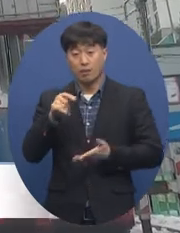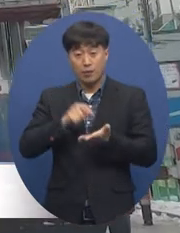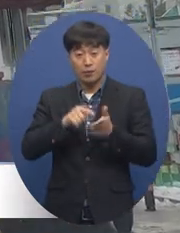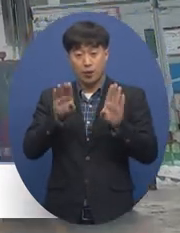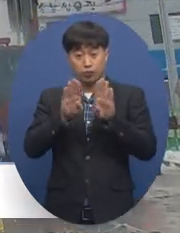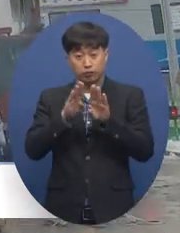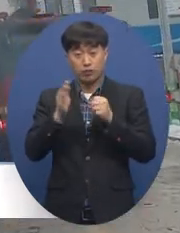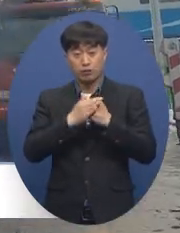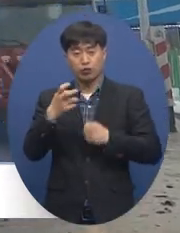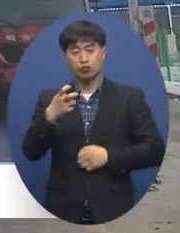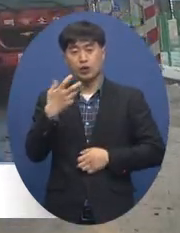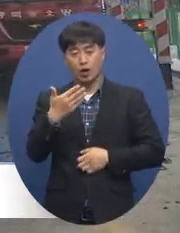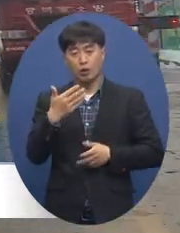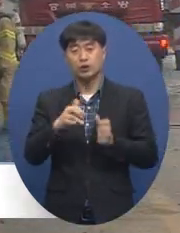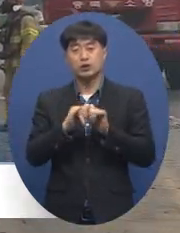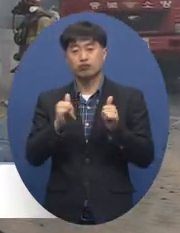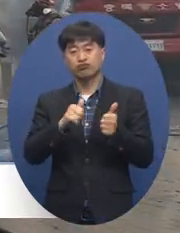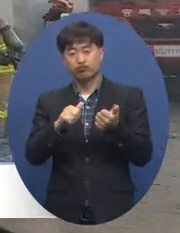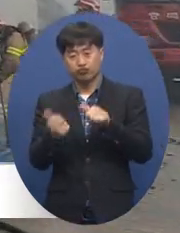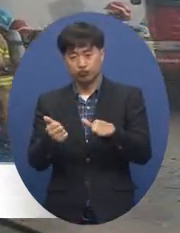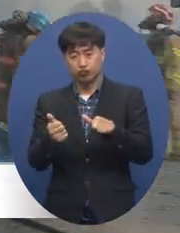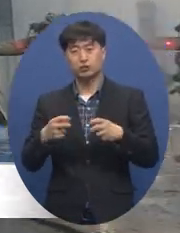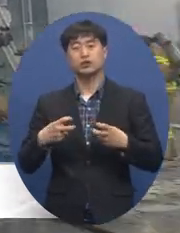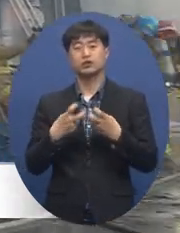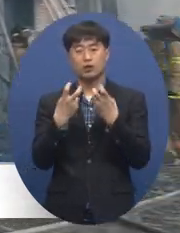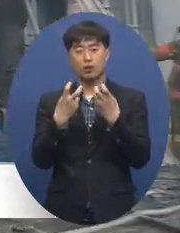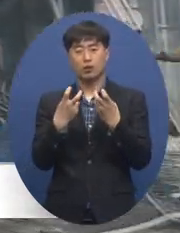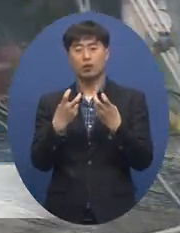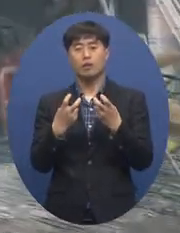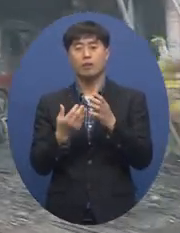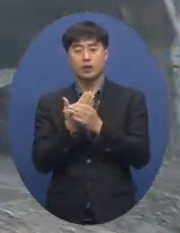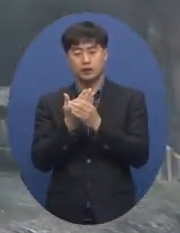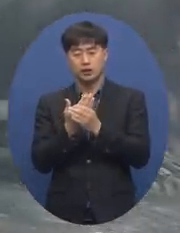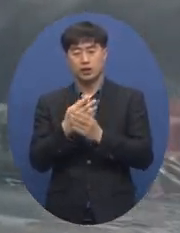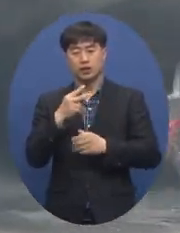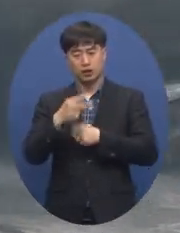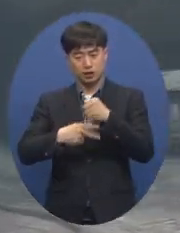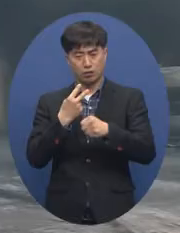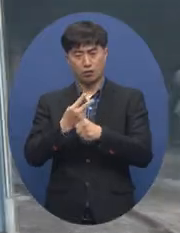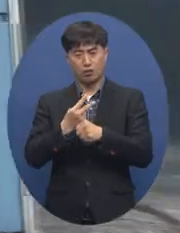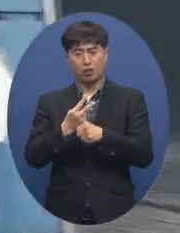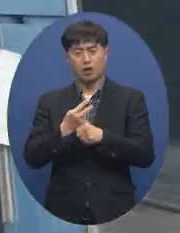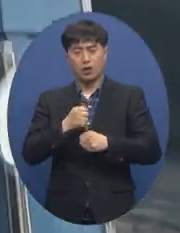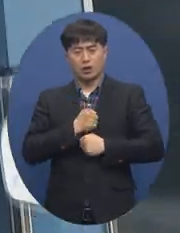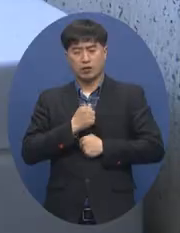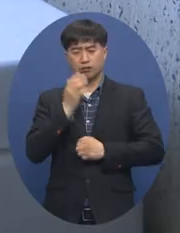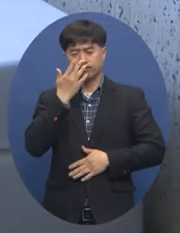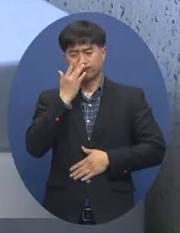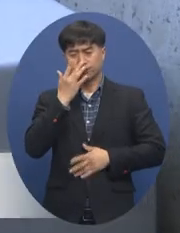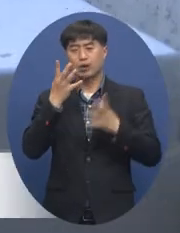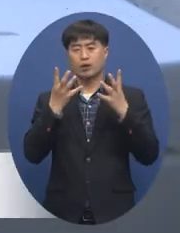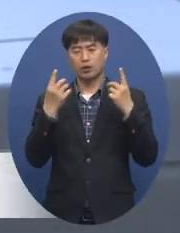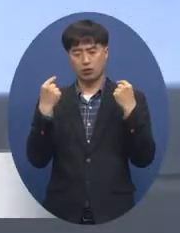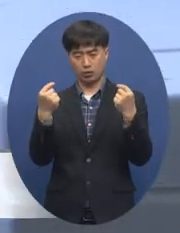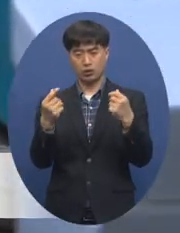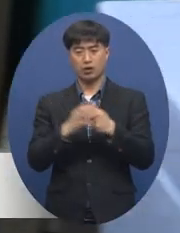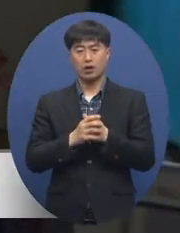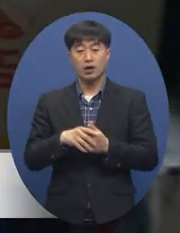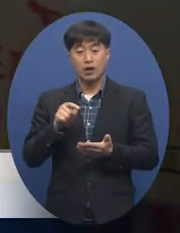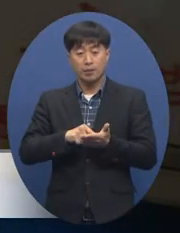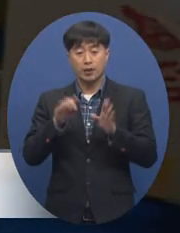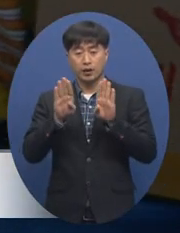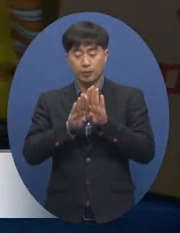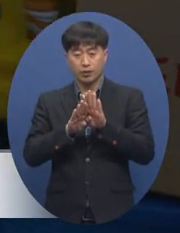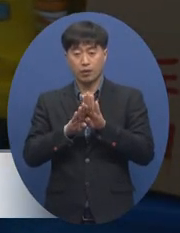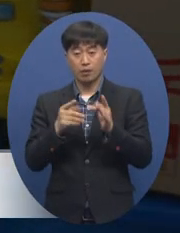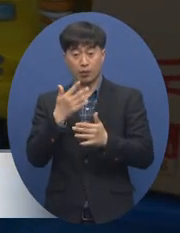무려 29명의 목숨을 앗아간 제천 참사가 발생한 지 2년. 안전 불감증은 여전했습니다. 경기도는 비상구와 방화 시설